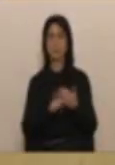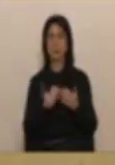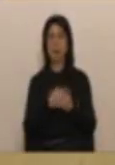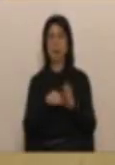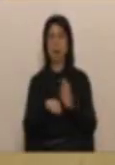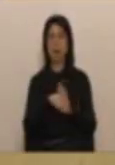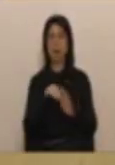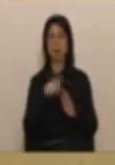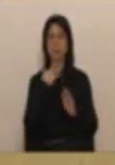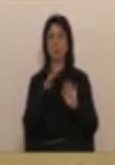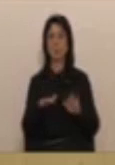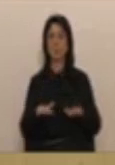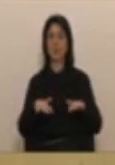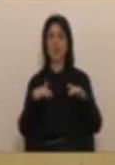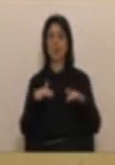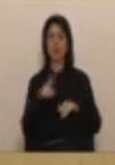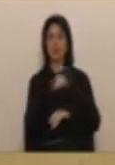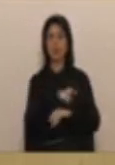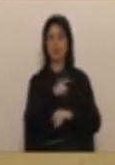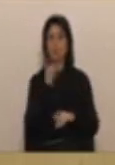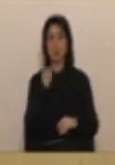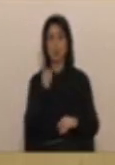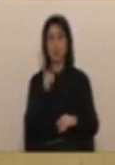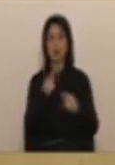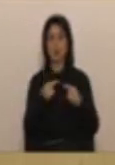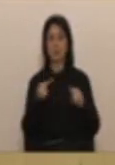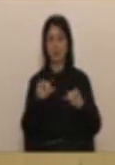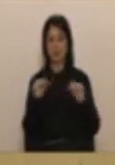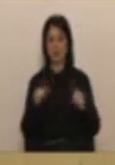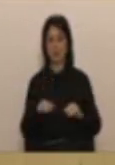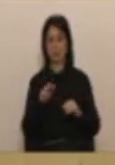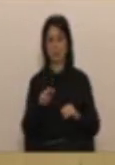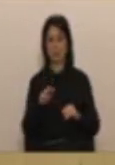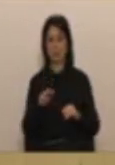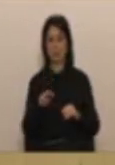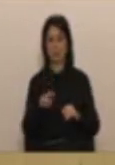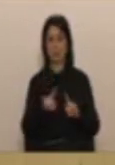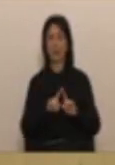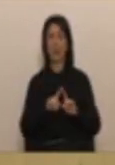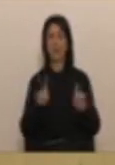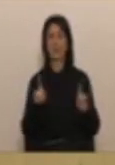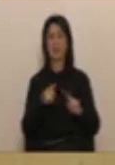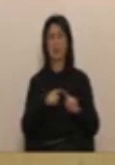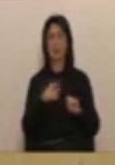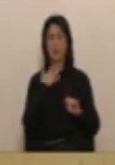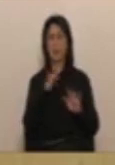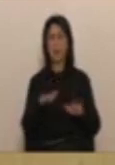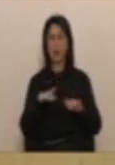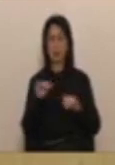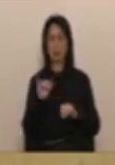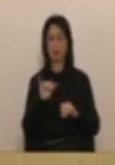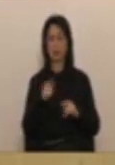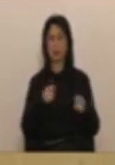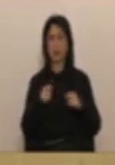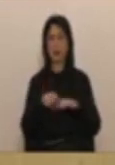დარჩეულ საკრებულოს წევრებზე მუქარების სხვადასხვა ფორმებით და მეთოდებით. Განსაკუთრებით იმ საკრებულოებში, სადაც